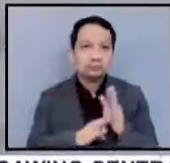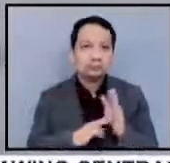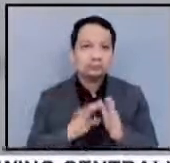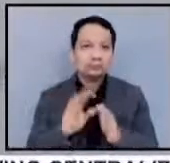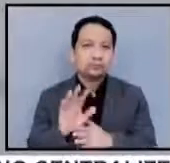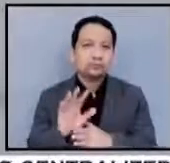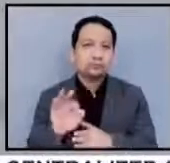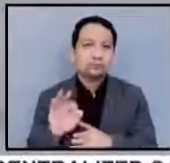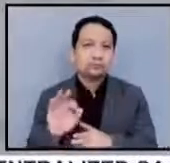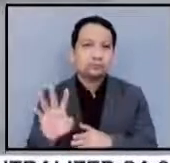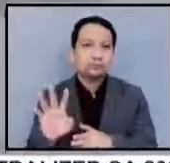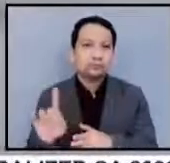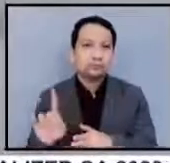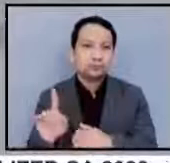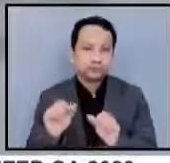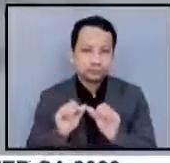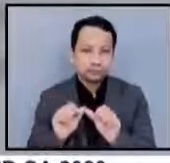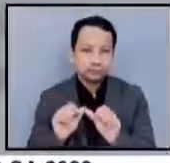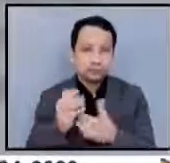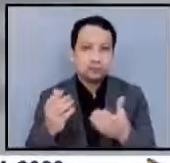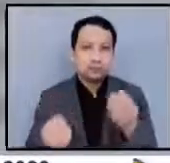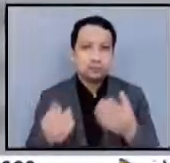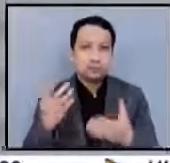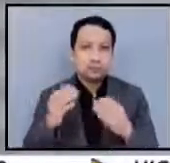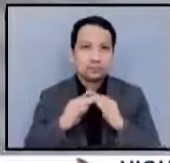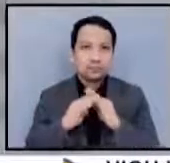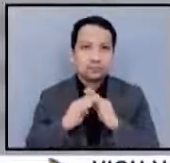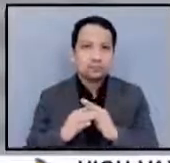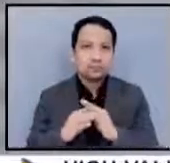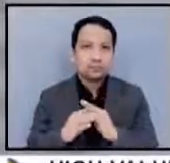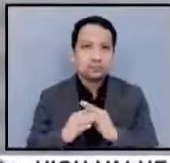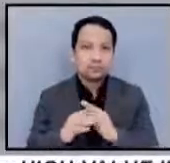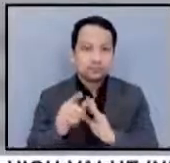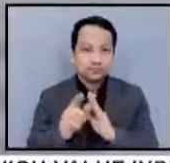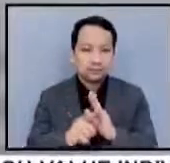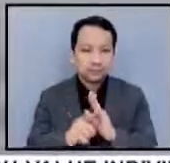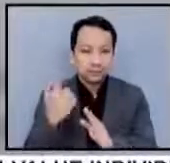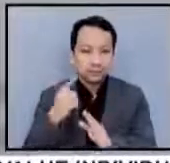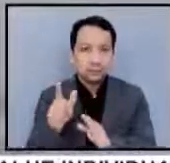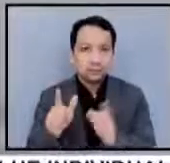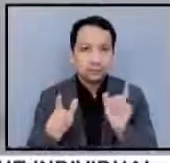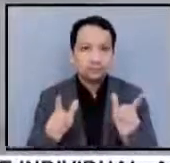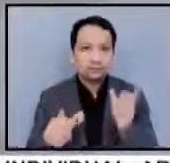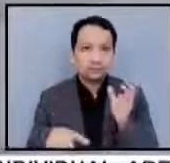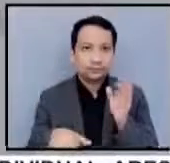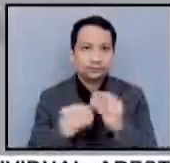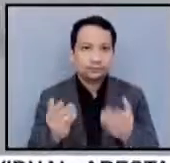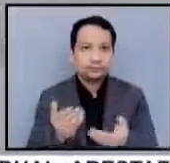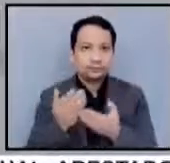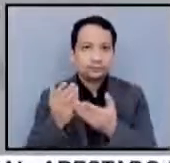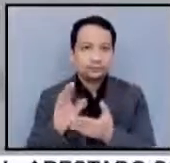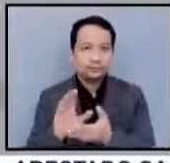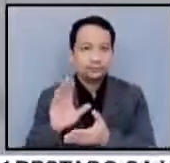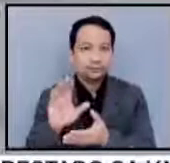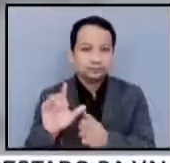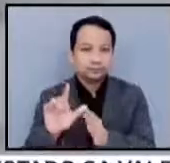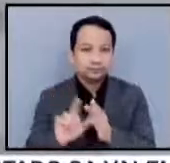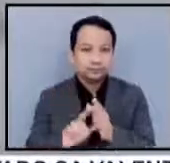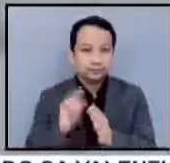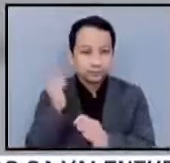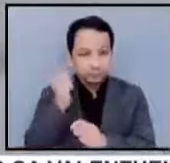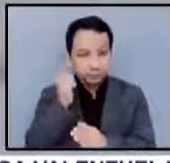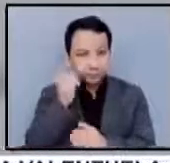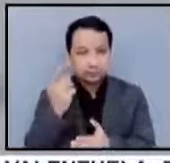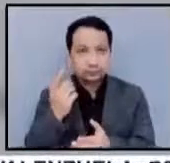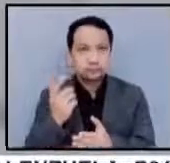5914 o ang panukalang Firecrackers Prohibition Act of 2022 na inihain ni House Committee on Local Government Chairman at